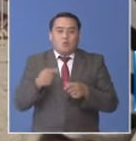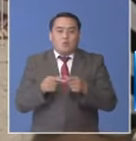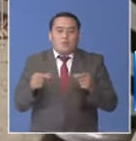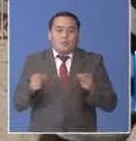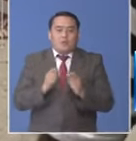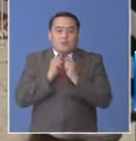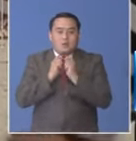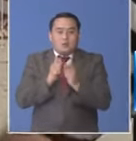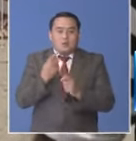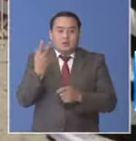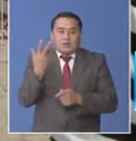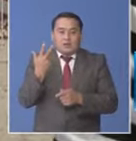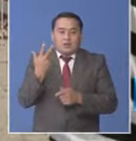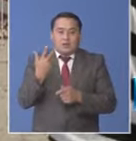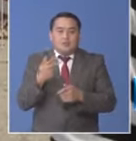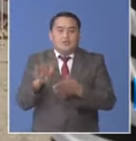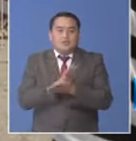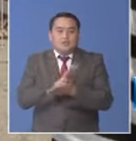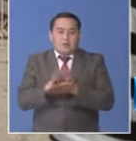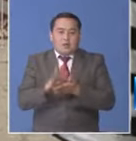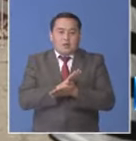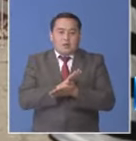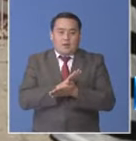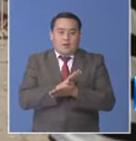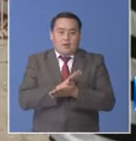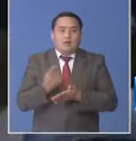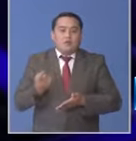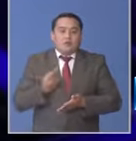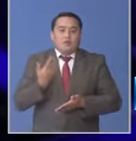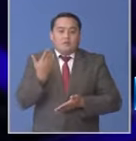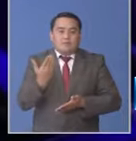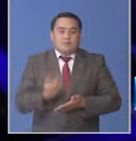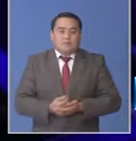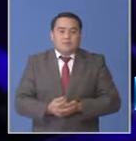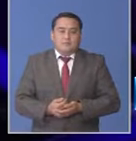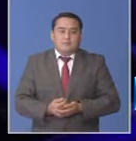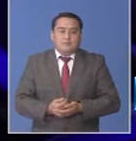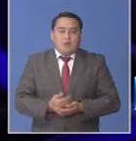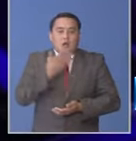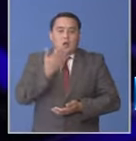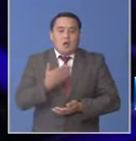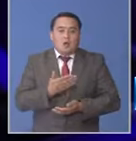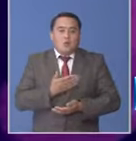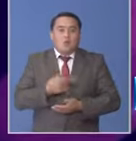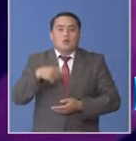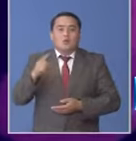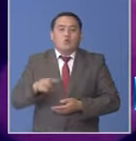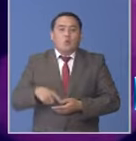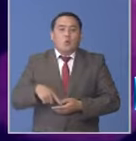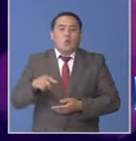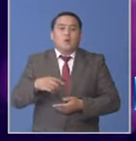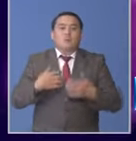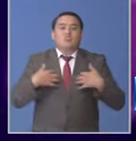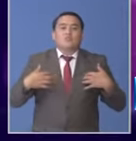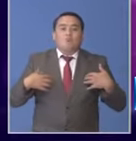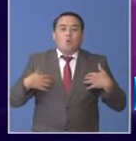мы дарим третий билет рядом абсолютно бесплатно. Ждем вас. Любителей цирка, конечно же, ждут номера и с дрессированными